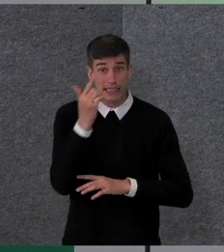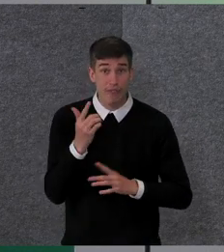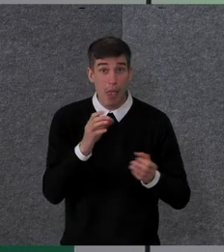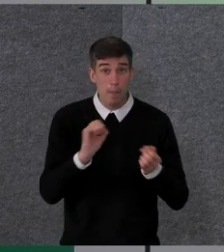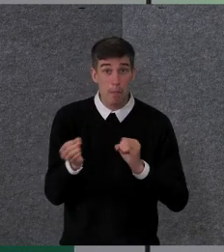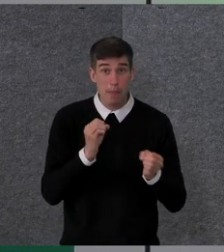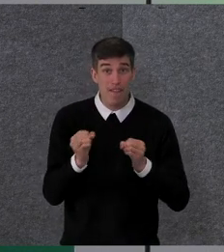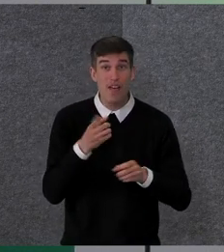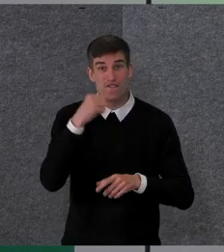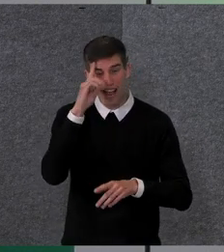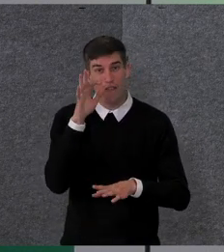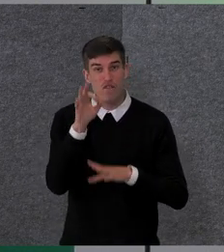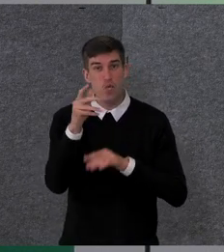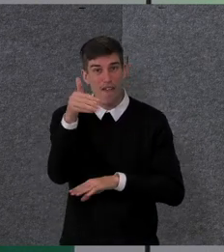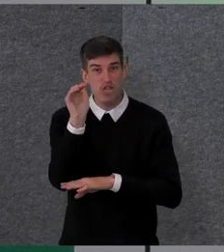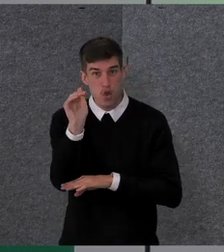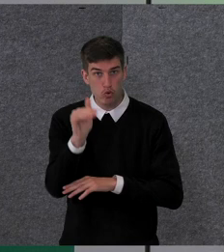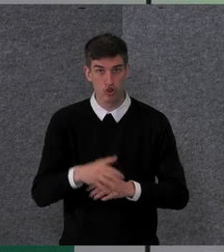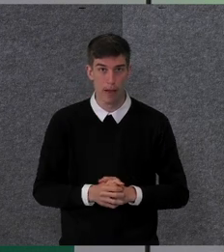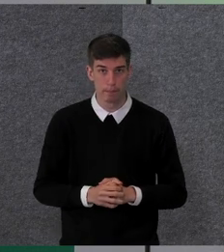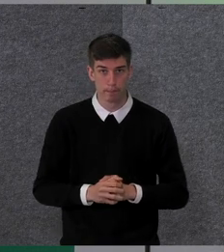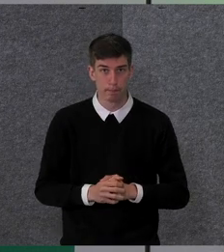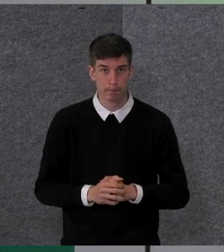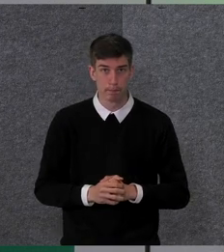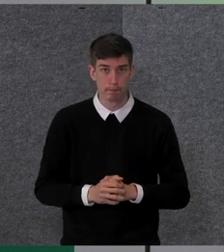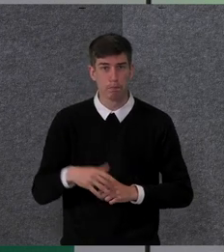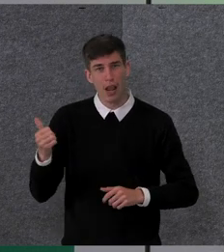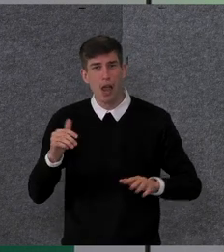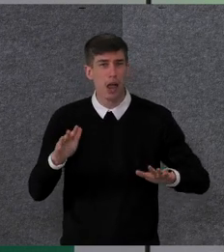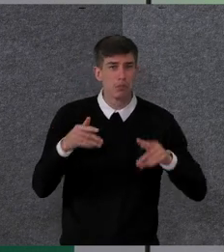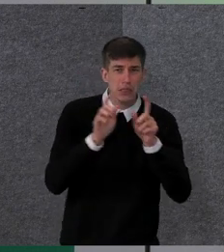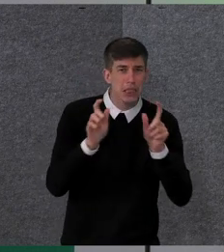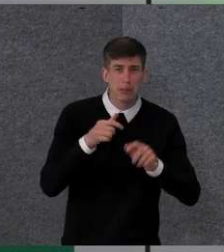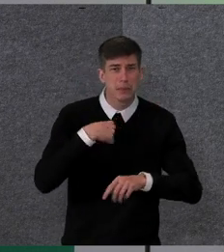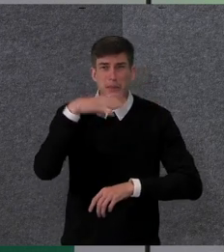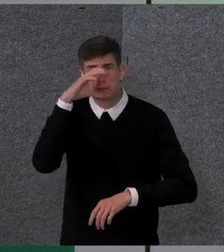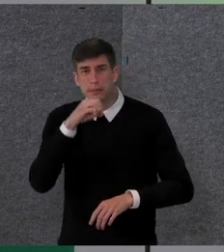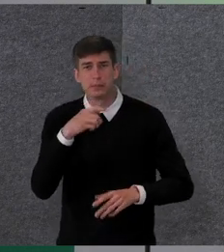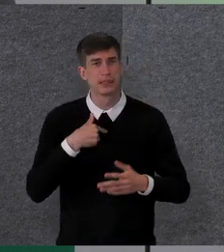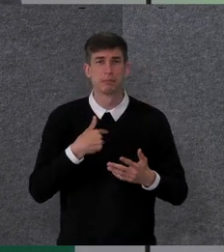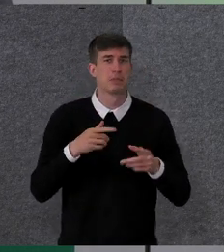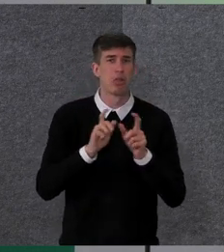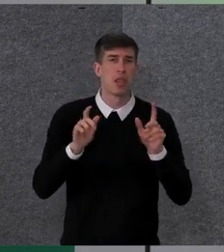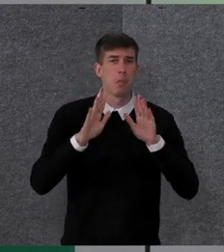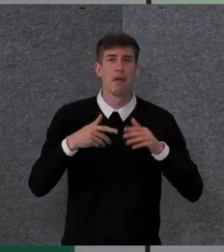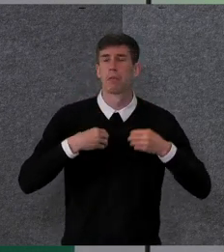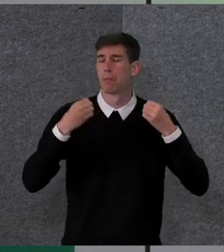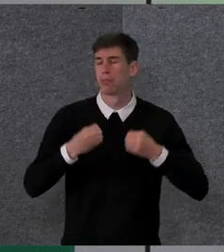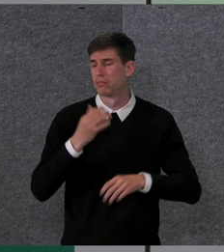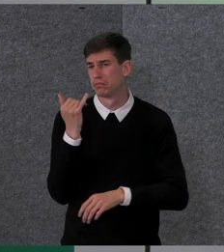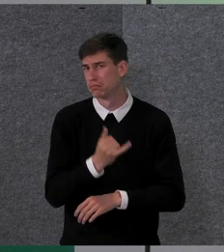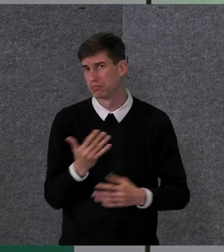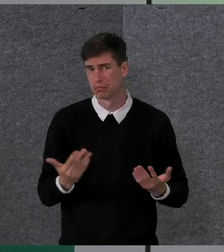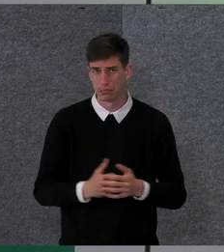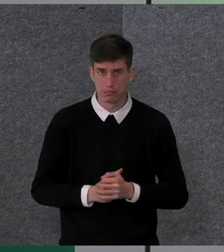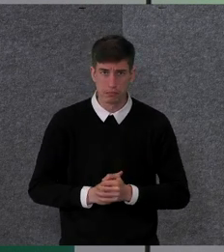um Fridays for Future, wo viele Mitmenschen ihren Unmut äußern. Unmut über Ignoranz und Untätigkeit von politischen